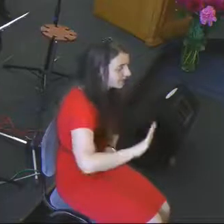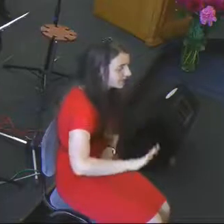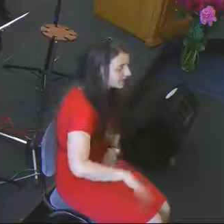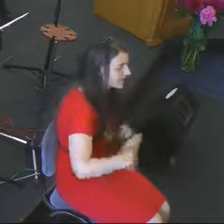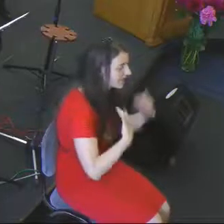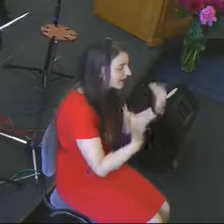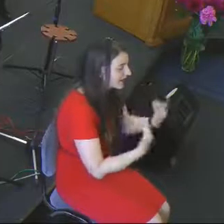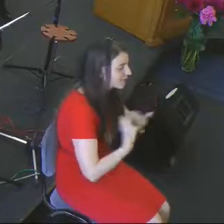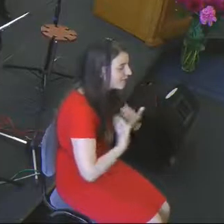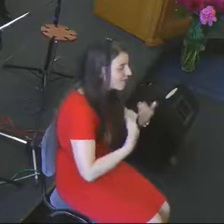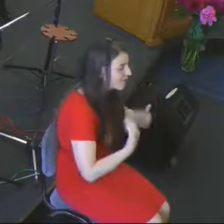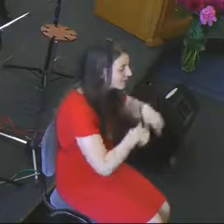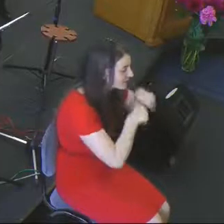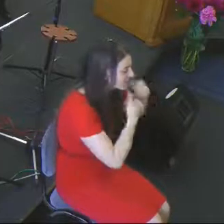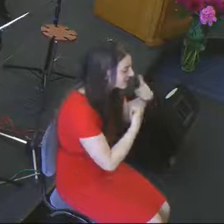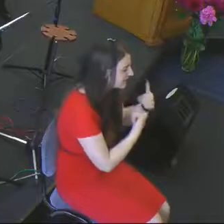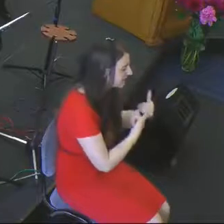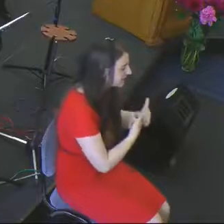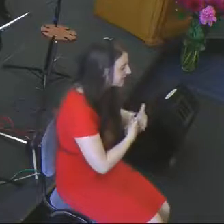нехай в моїм серці